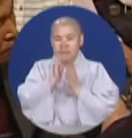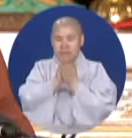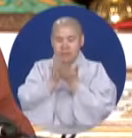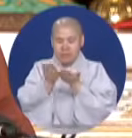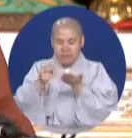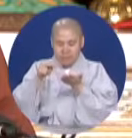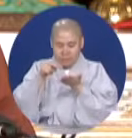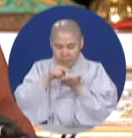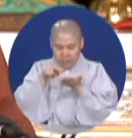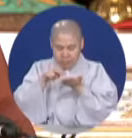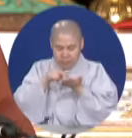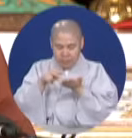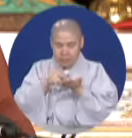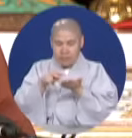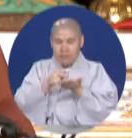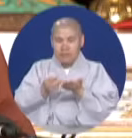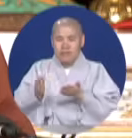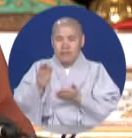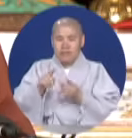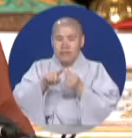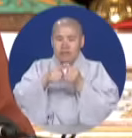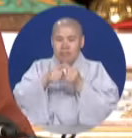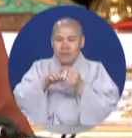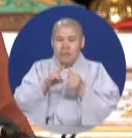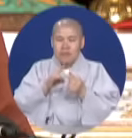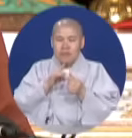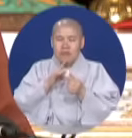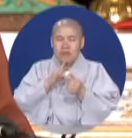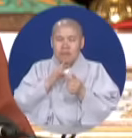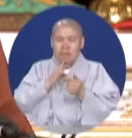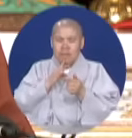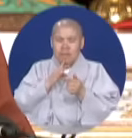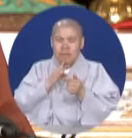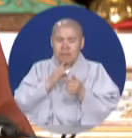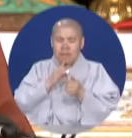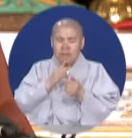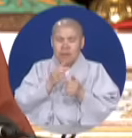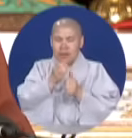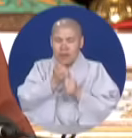보되 문자에만 의지해서 보면 그건 어리석게 보는 거고요.